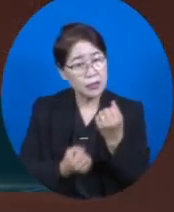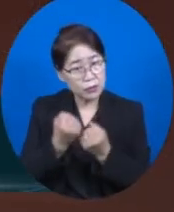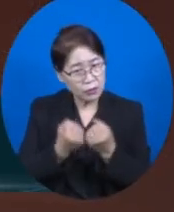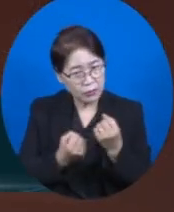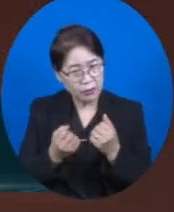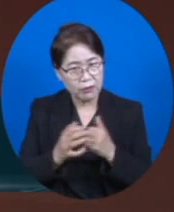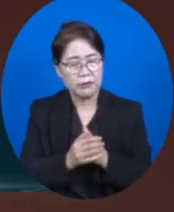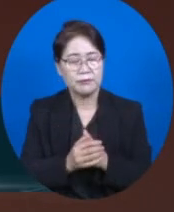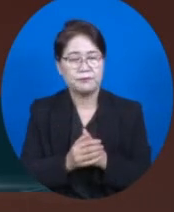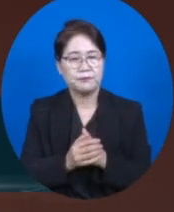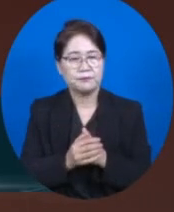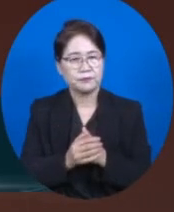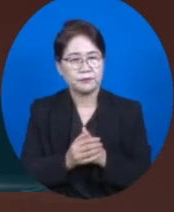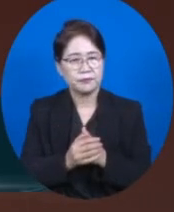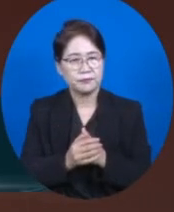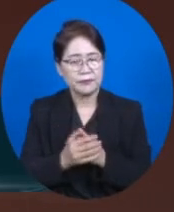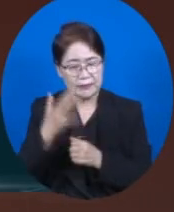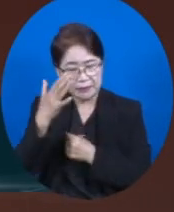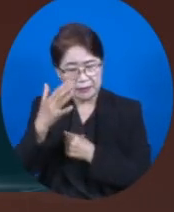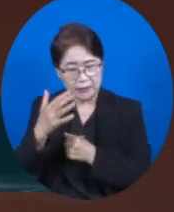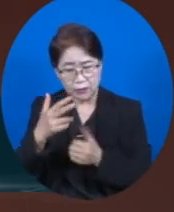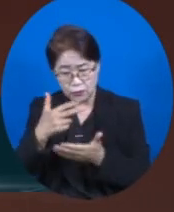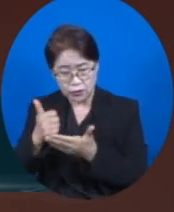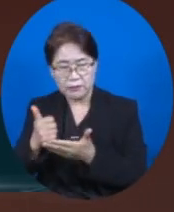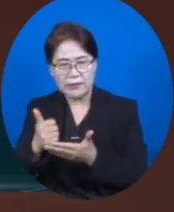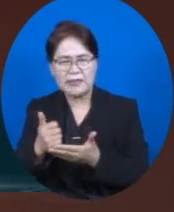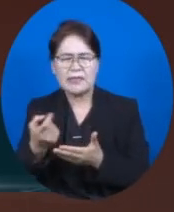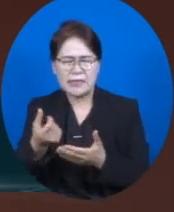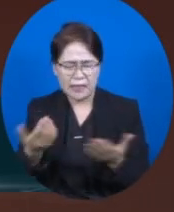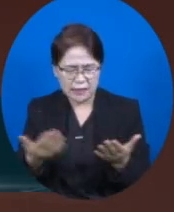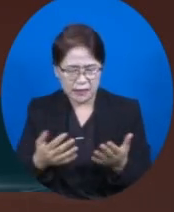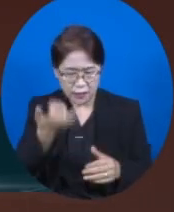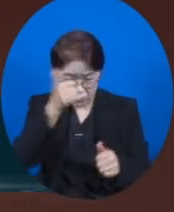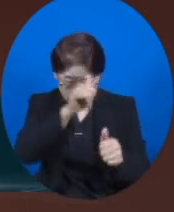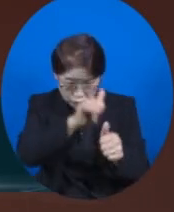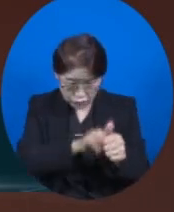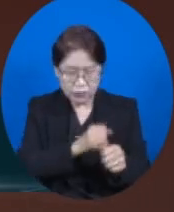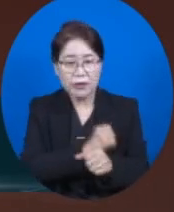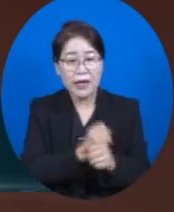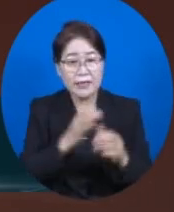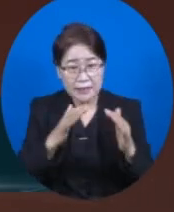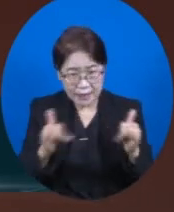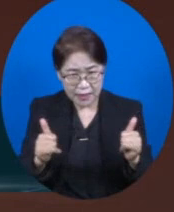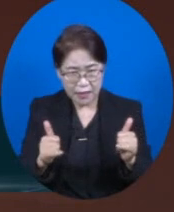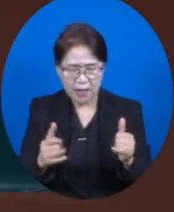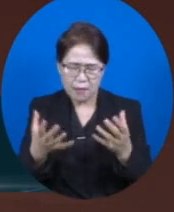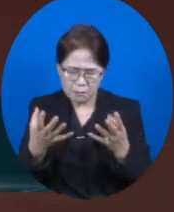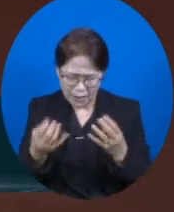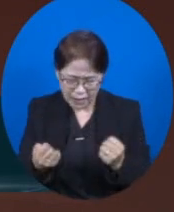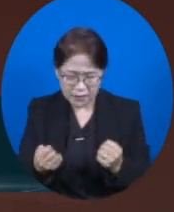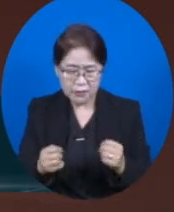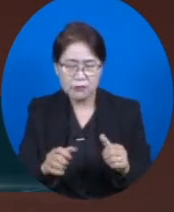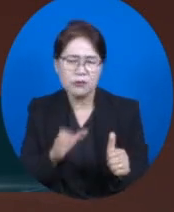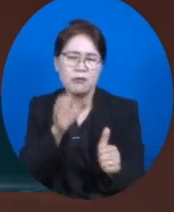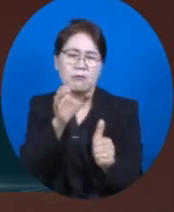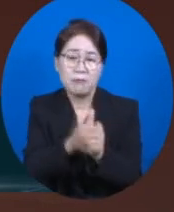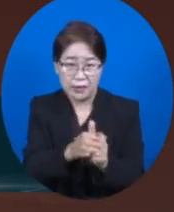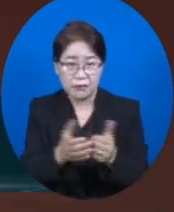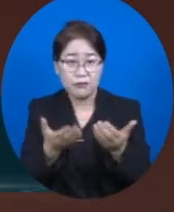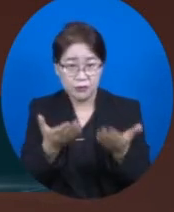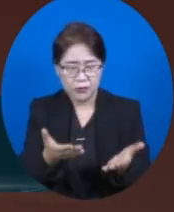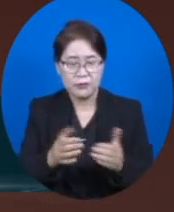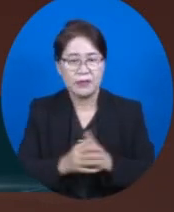적은 일에 충성한 자를 기뻐하셨습니다 그리고 적은 일에 충성한 자에게 많은 것을 맡기셨습니다